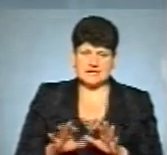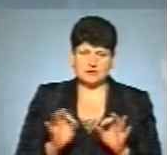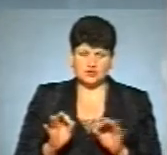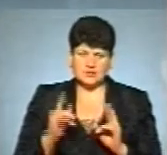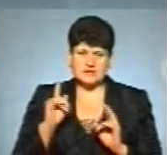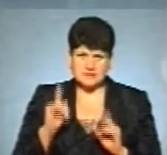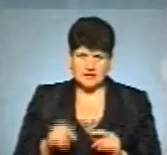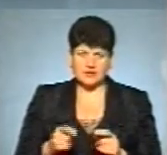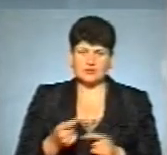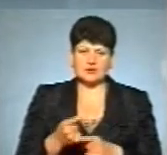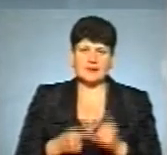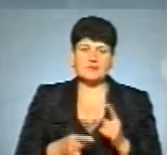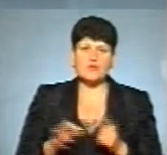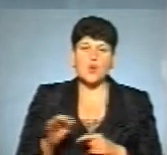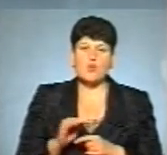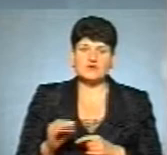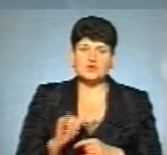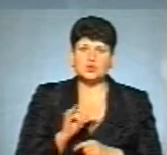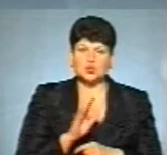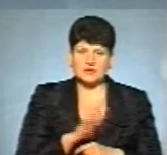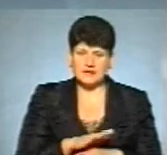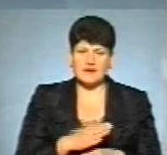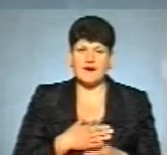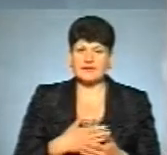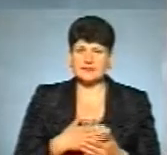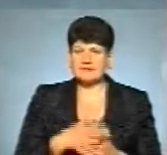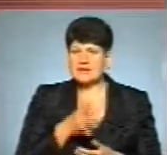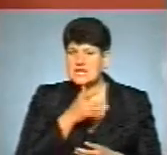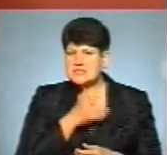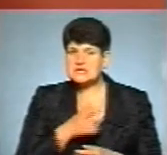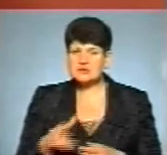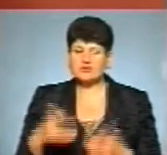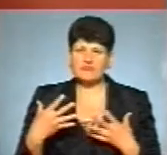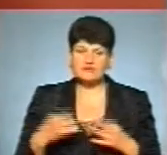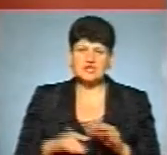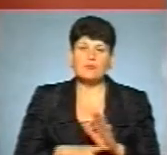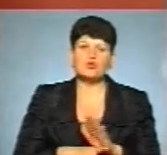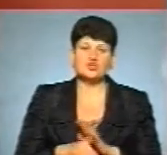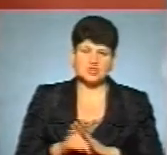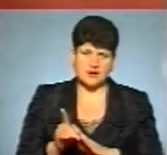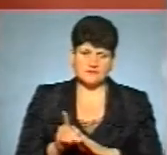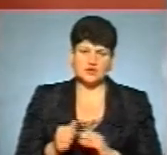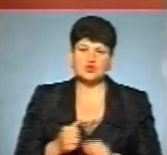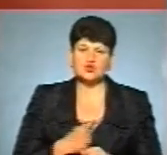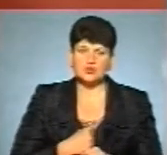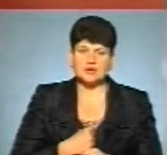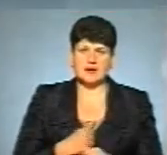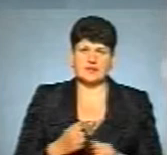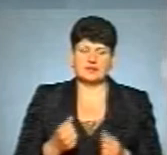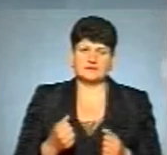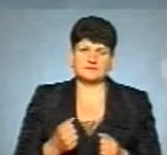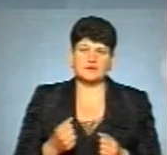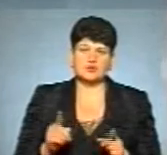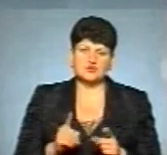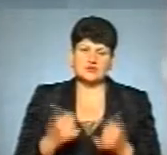знаю, це так напівофіційно в них. Але активний сезон, ну, я думаю, що він вже фактично почався. Шкода, на жаль, що він